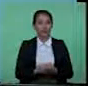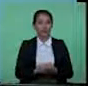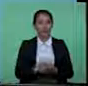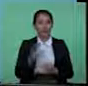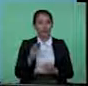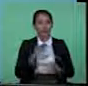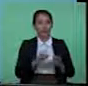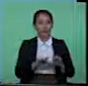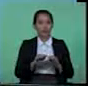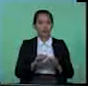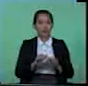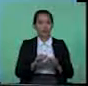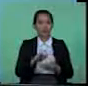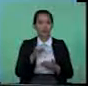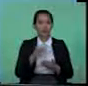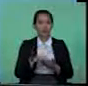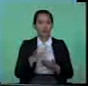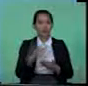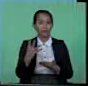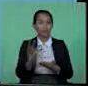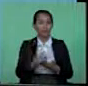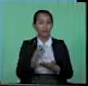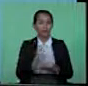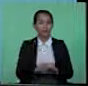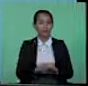Joylangani noma'lum. Buni topishimiz kerak.